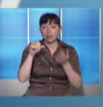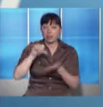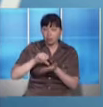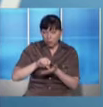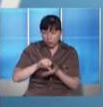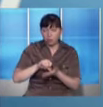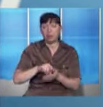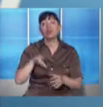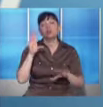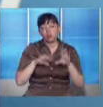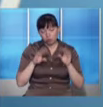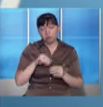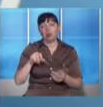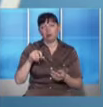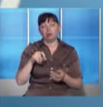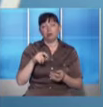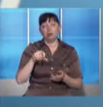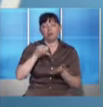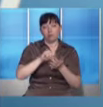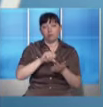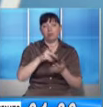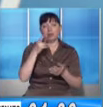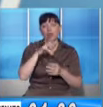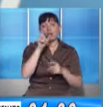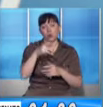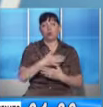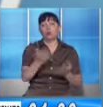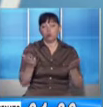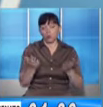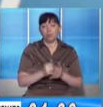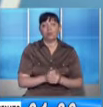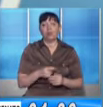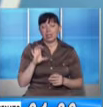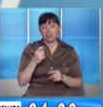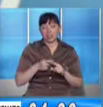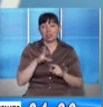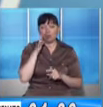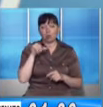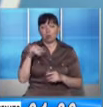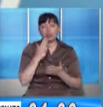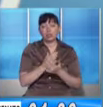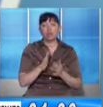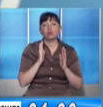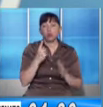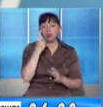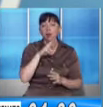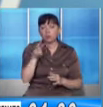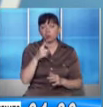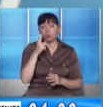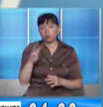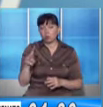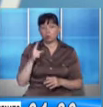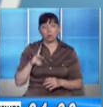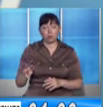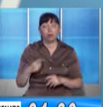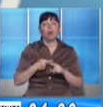reușiți să vă trageți sufletul, dar va trebui să vă adresați alegătorilor. Din acest moment... Mai aveți doar câte un minut și vă